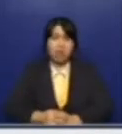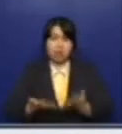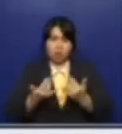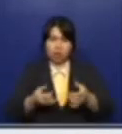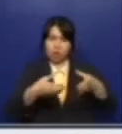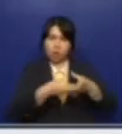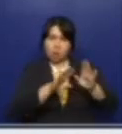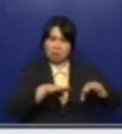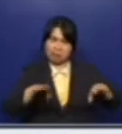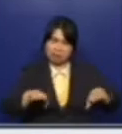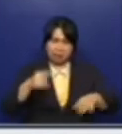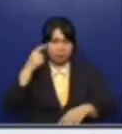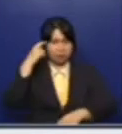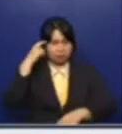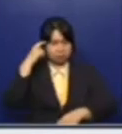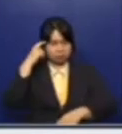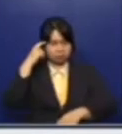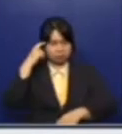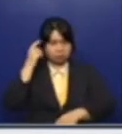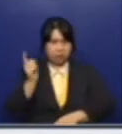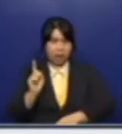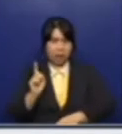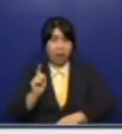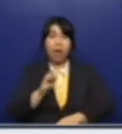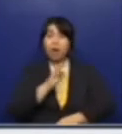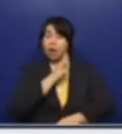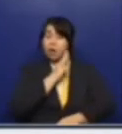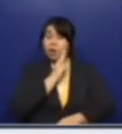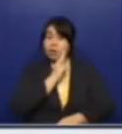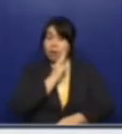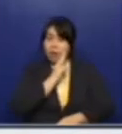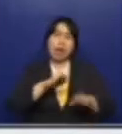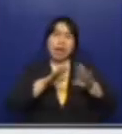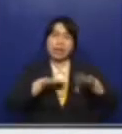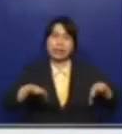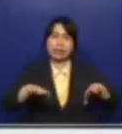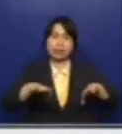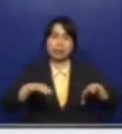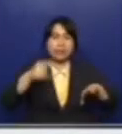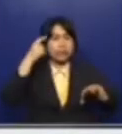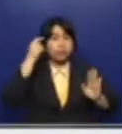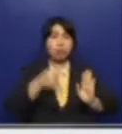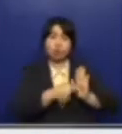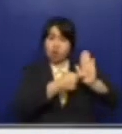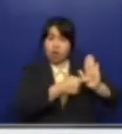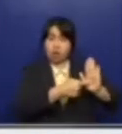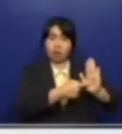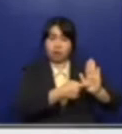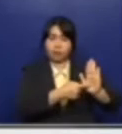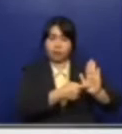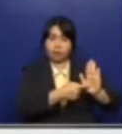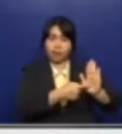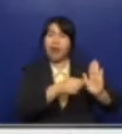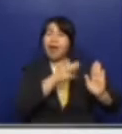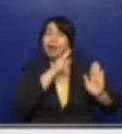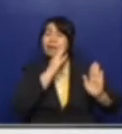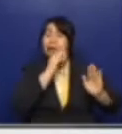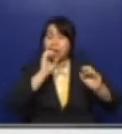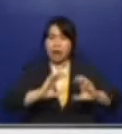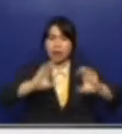จัดอันดับความสำคัญโดยการตั้งตุ๊กตาอยู่ที่ว่าให้ยุบสภา